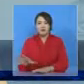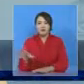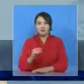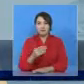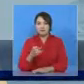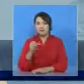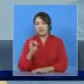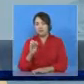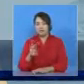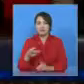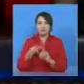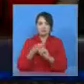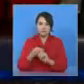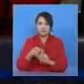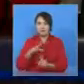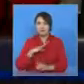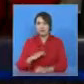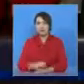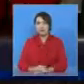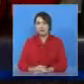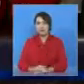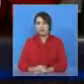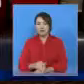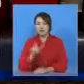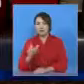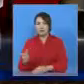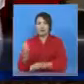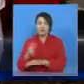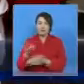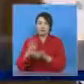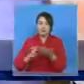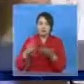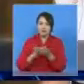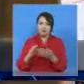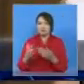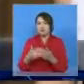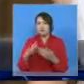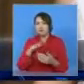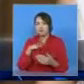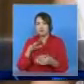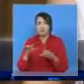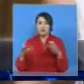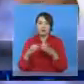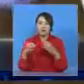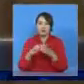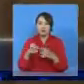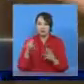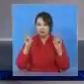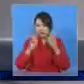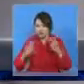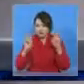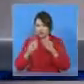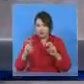бұл эпид ситуацияға байланысты болады. Қамсыз жүрген көпшілікке қайта-қайта ескерту беріліп жатыр. Мониторинг тобы да тексеруді